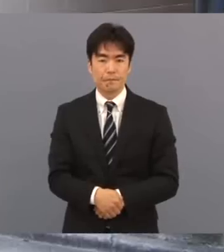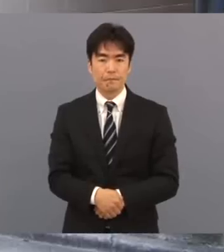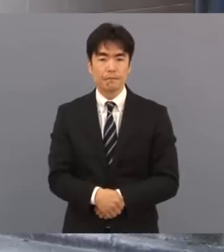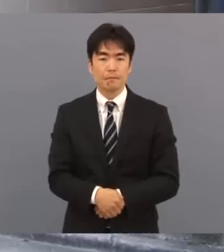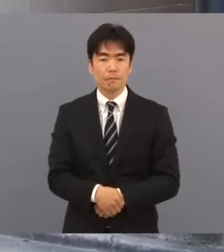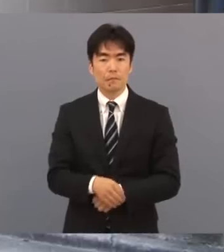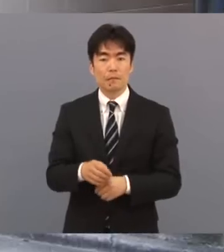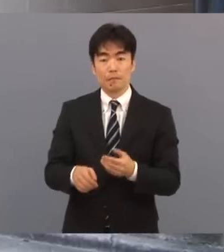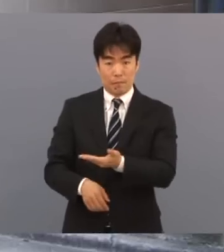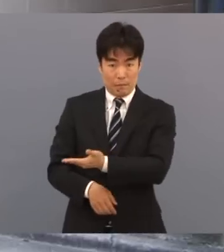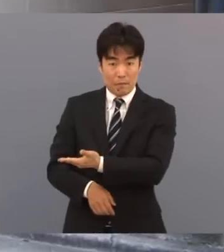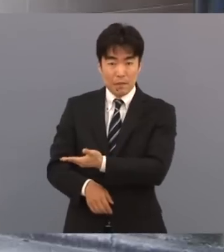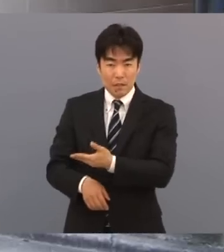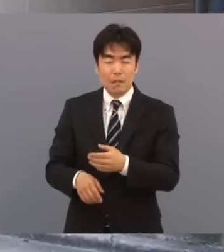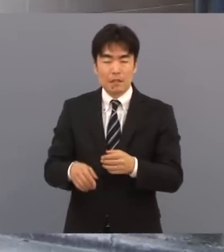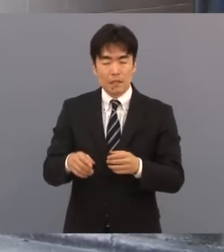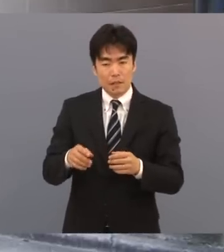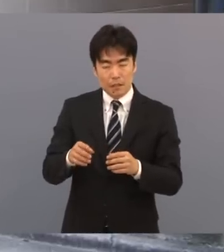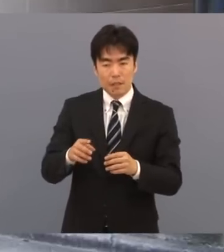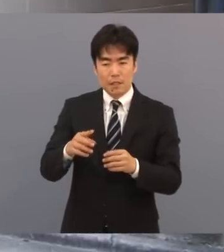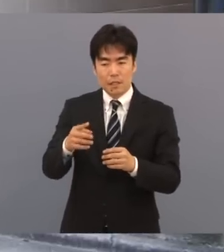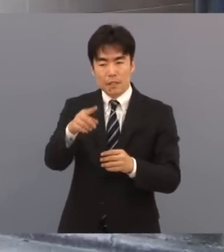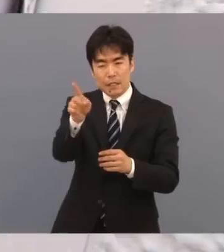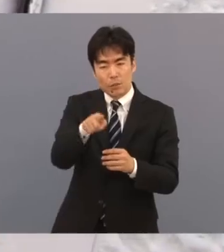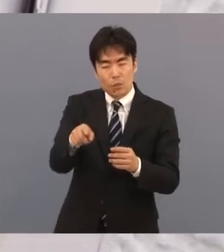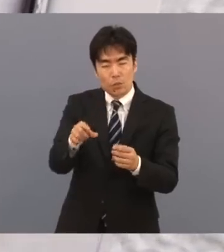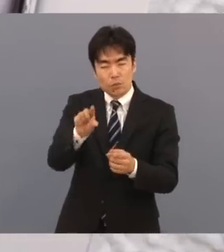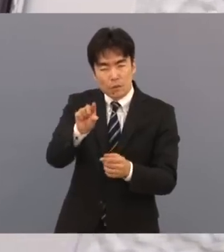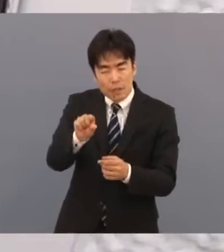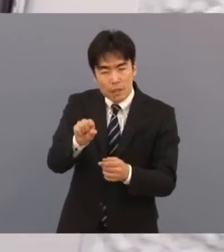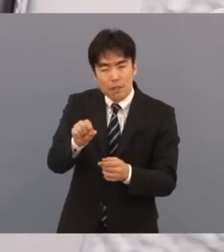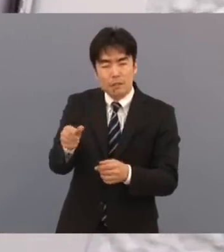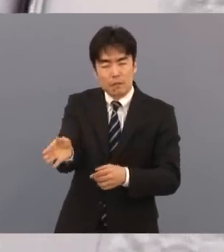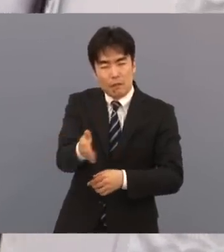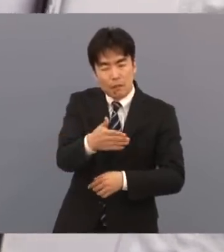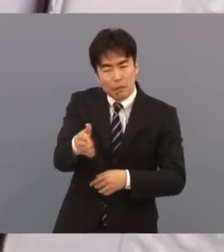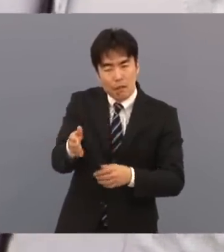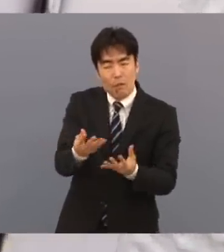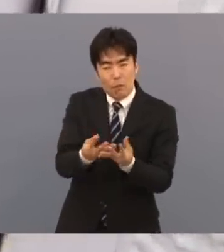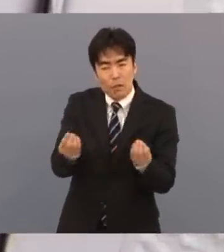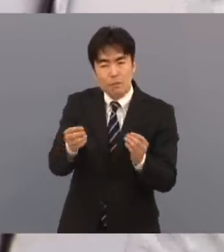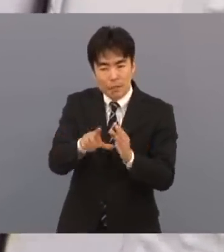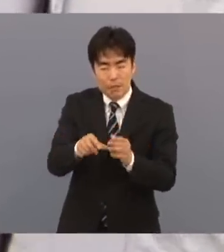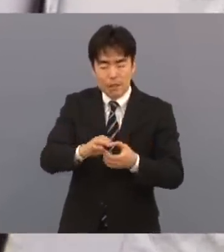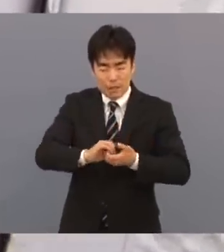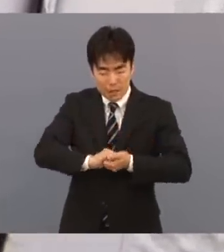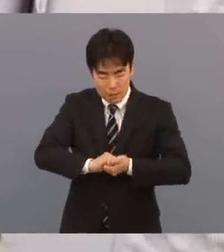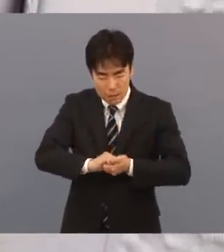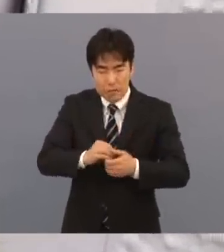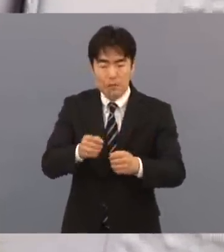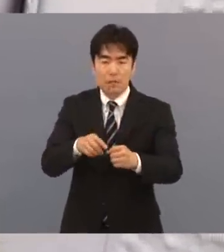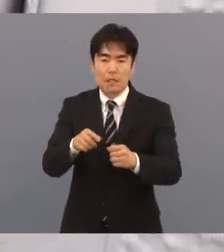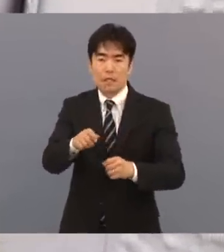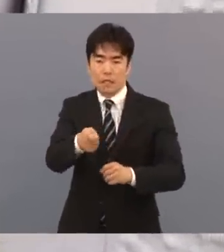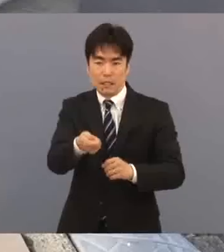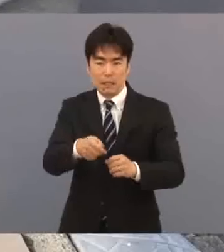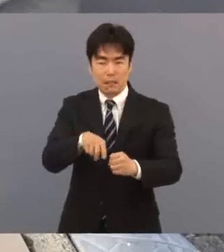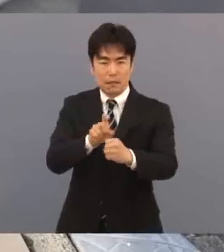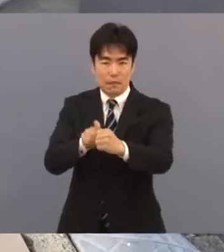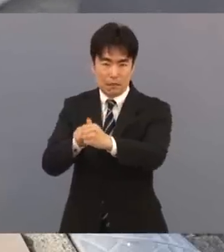物置や車庫など人の出入りが少ない場所は必ず施錠してください。